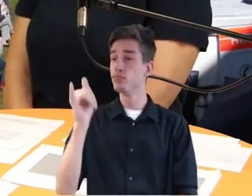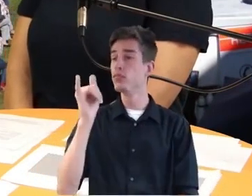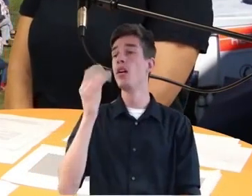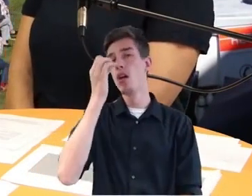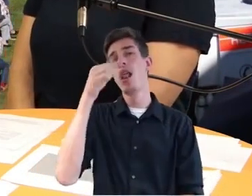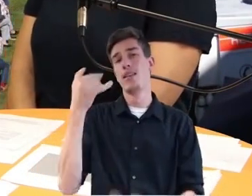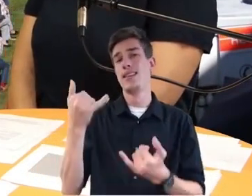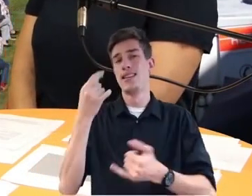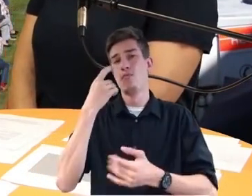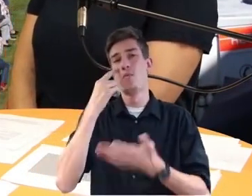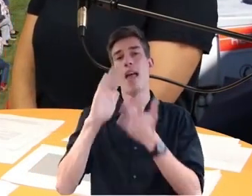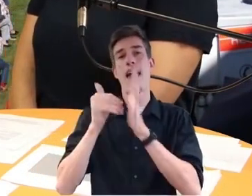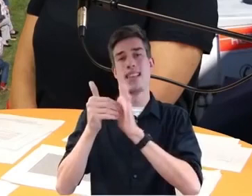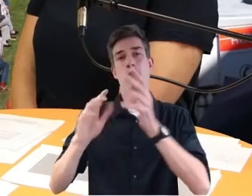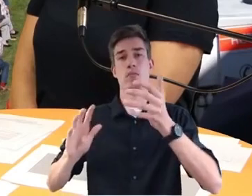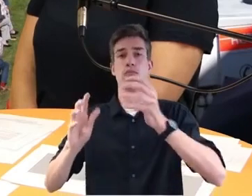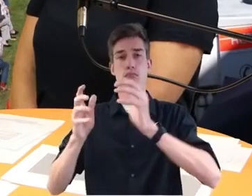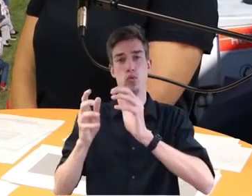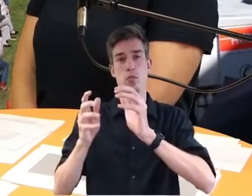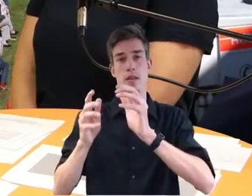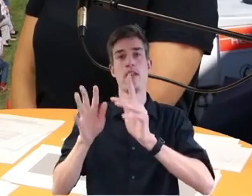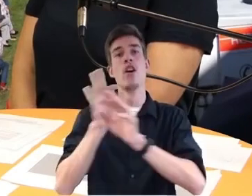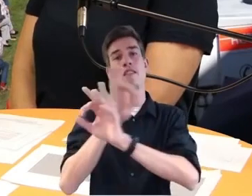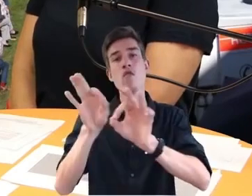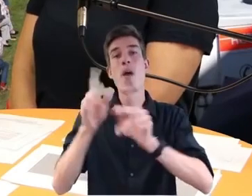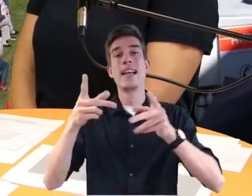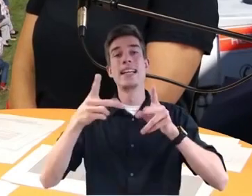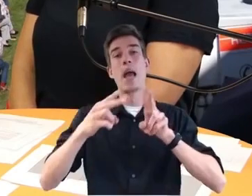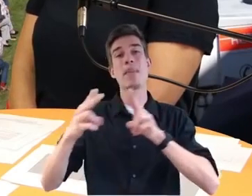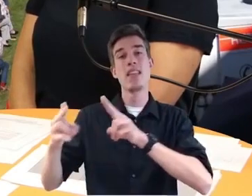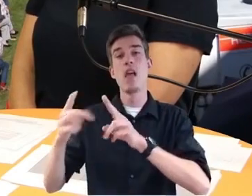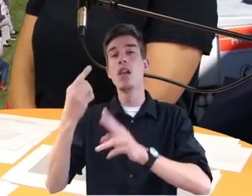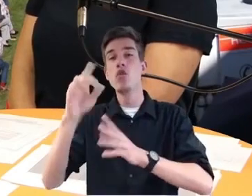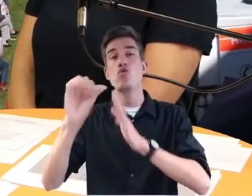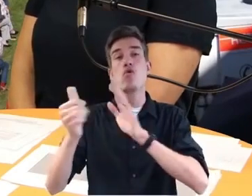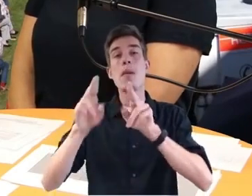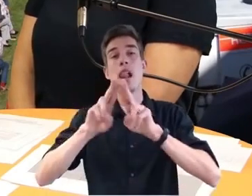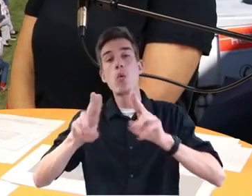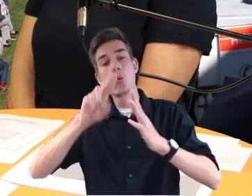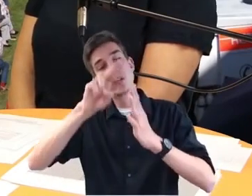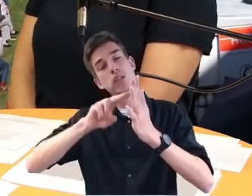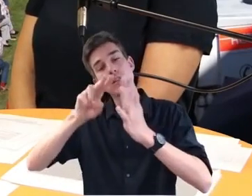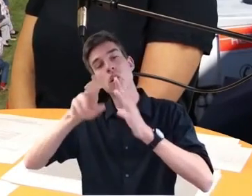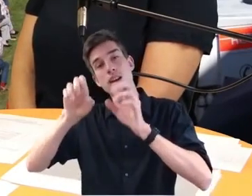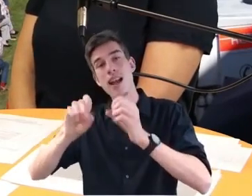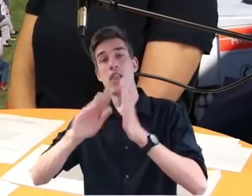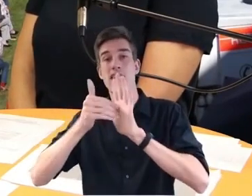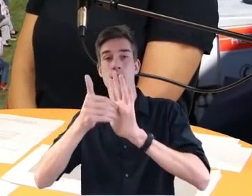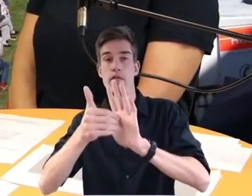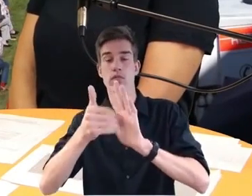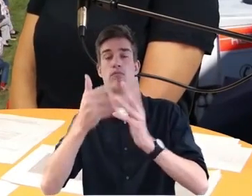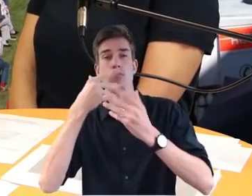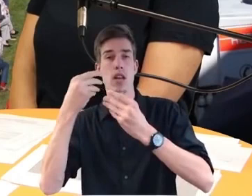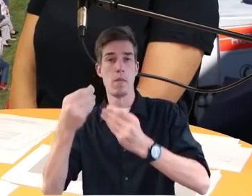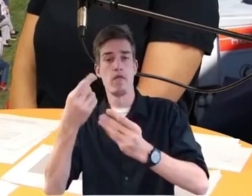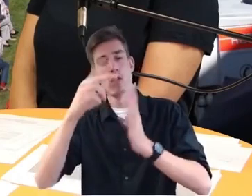Zusammenfassung des Ratgebers mit jeweils den Hinweisen dann zu den Kapiteln, wo man das dann nochmal ein bisschen genauer nachlesen kann, wenn man möchte.